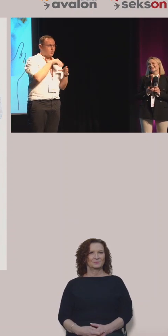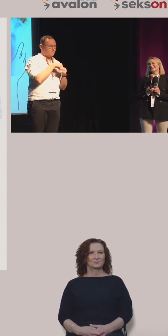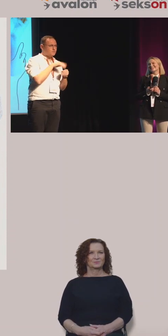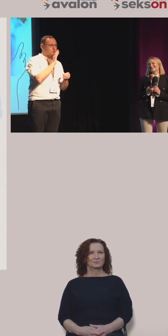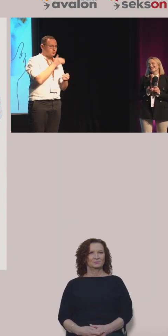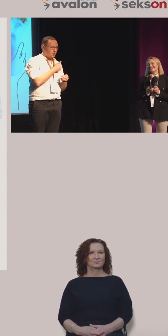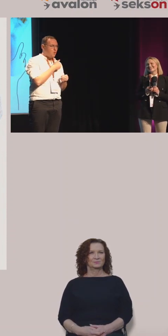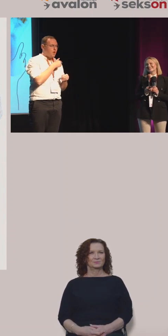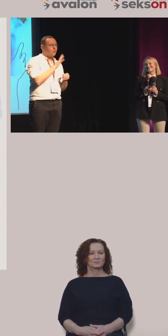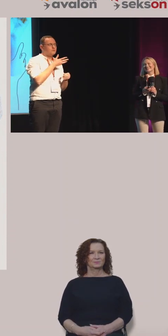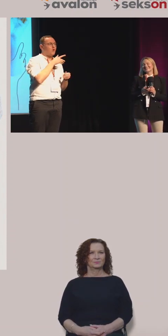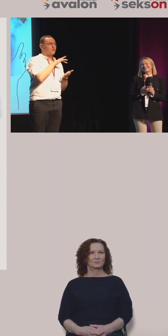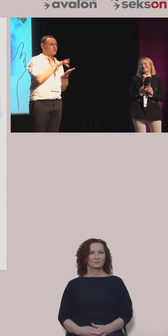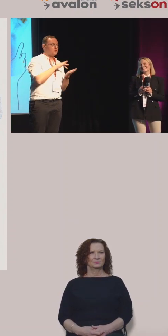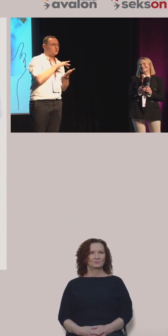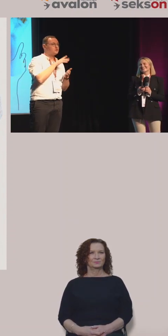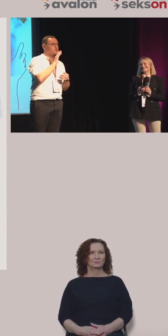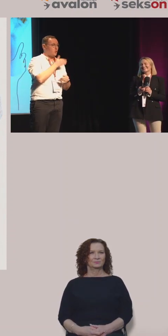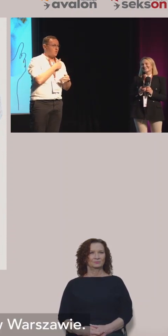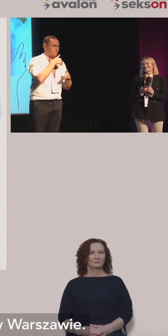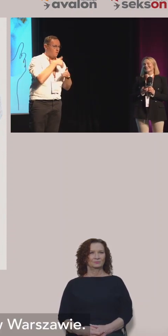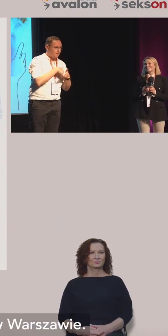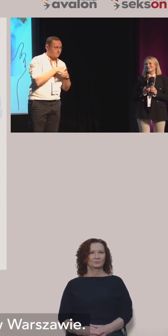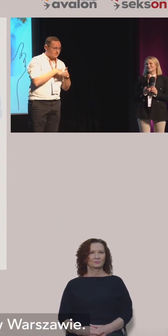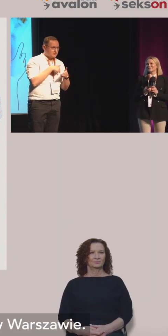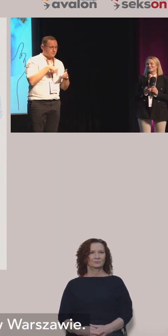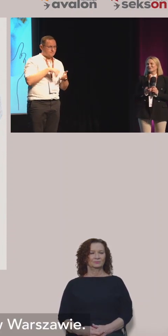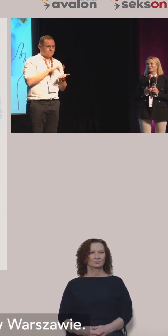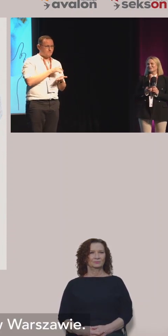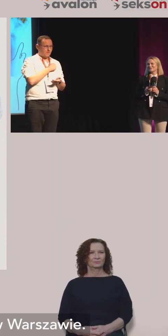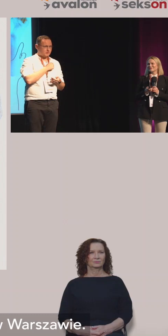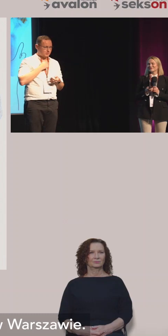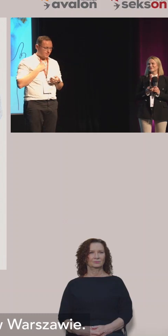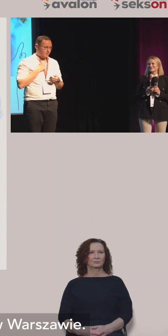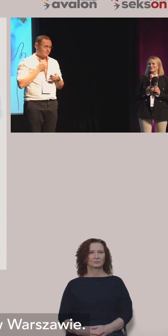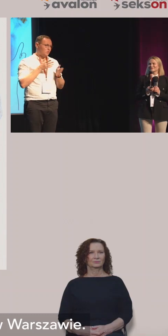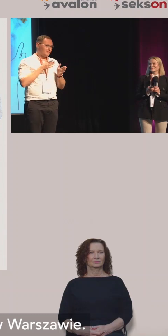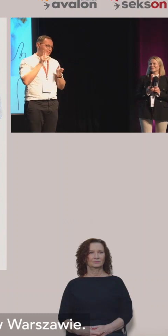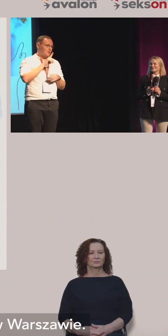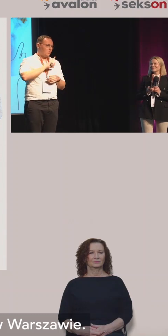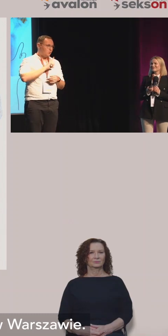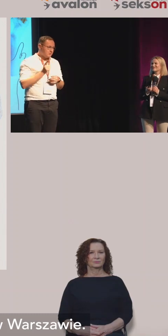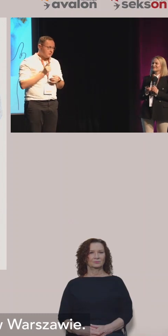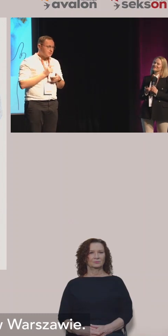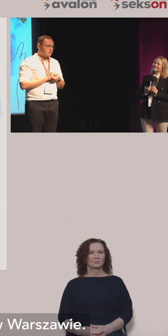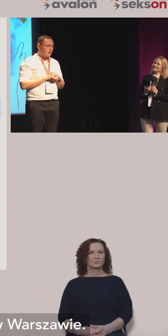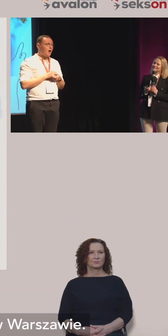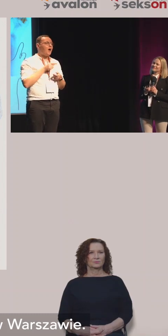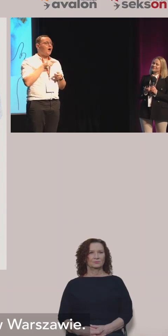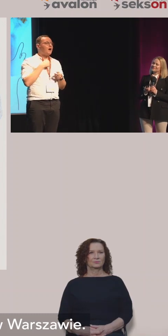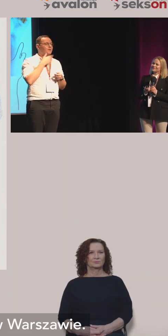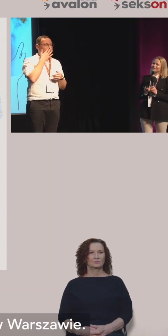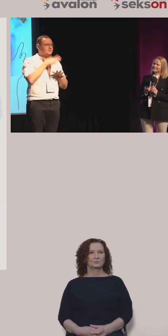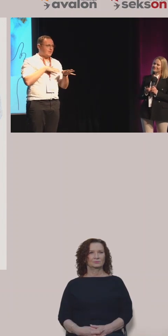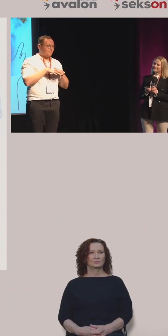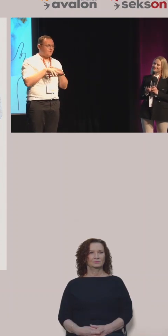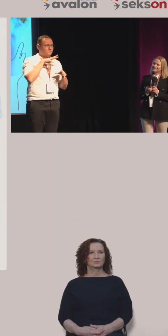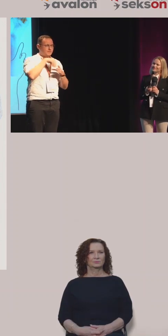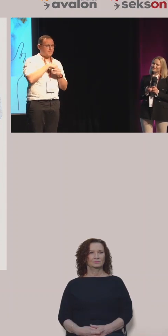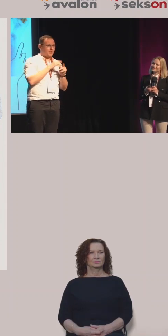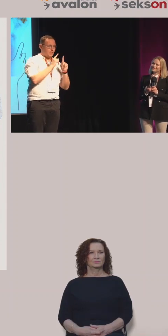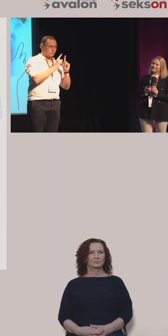Pracuję jako pedagog w szkole, w ośrodku szkolno-wychowawczym w Warszawie na ulicy Łódzkiej.